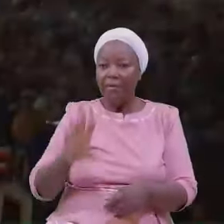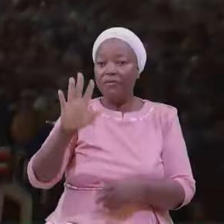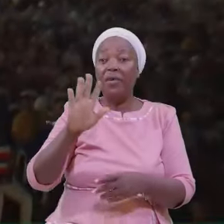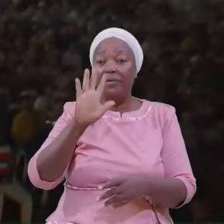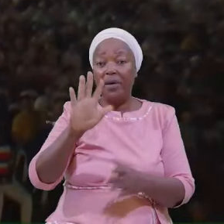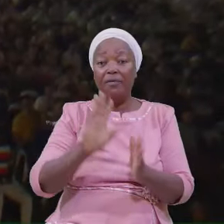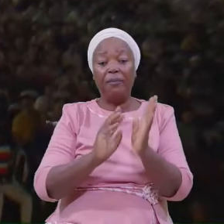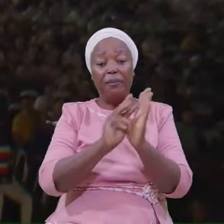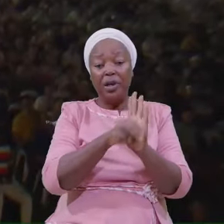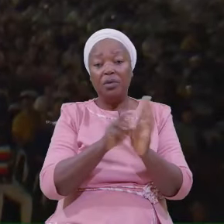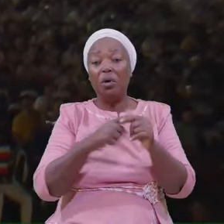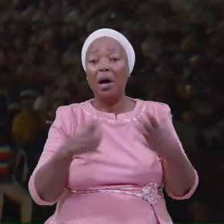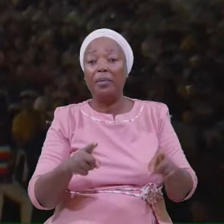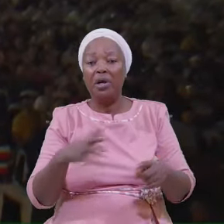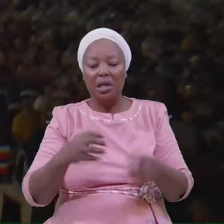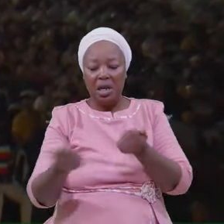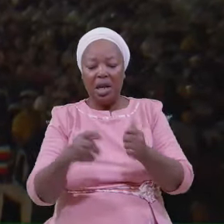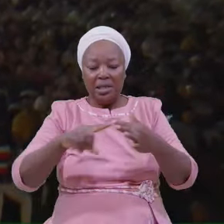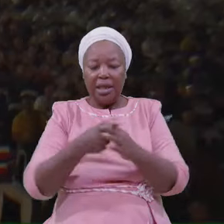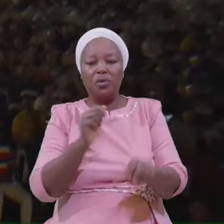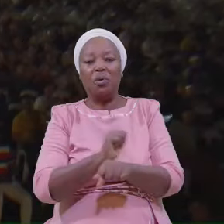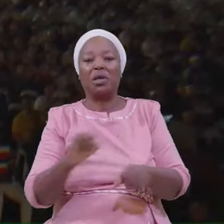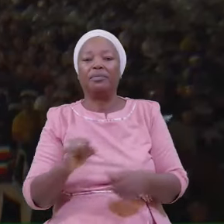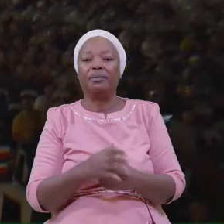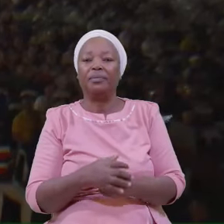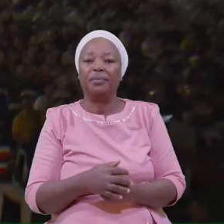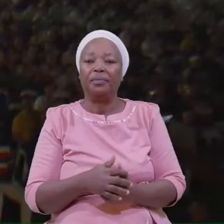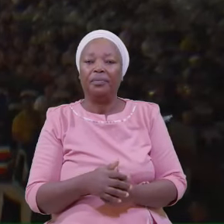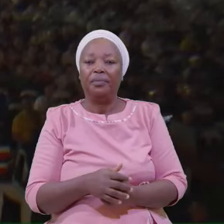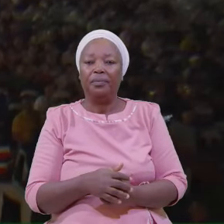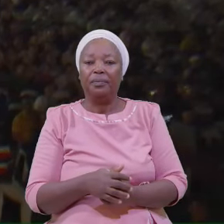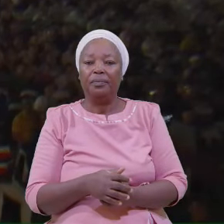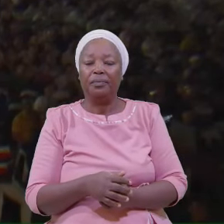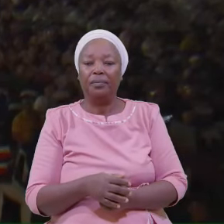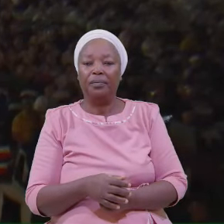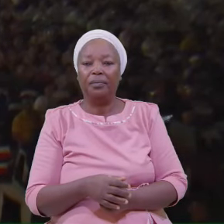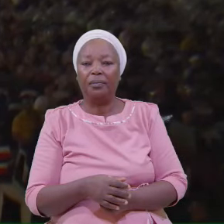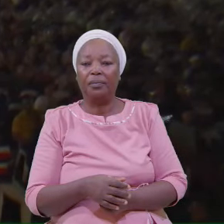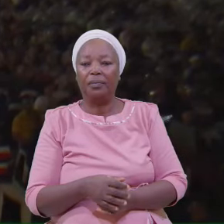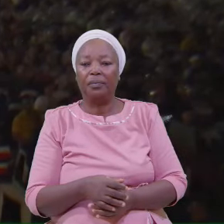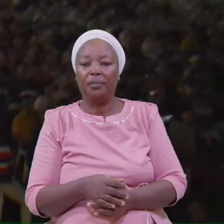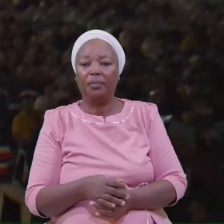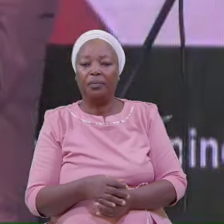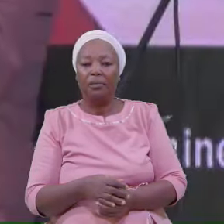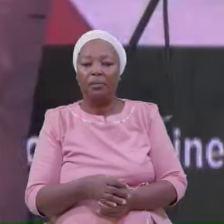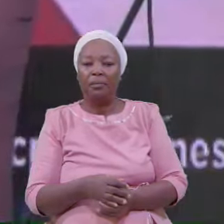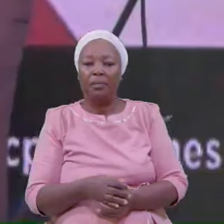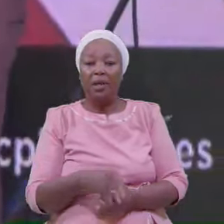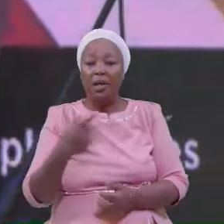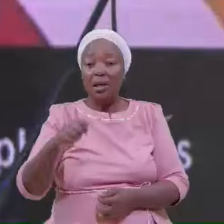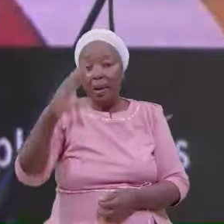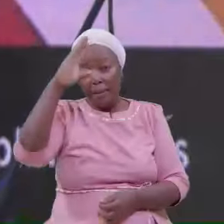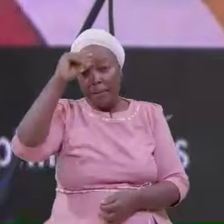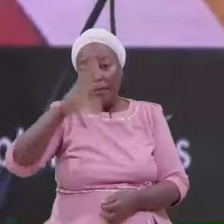tumulong sa kanya, sa loob lamang ng 5 minuto, kinumpuni ang kotse at the man with the broken down car